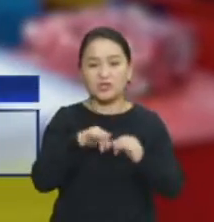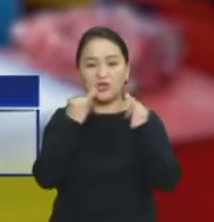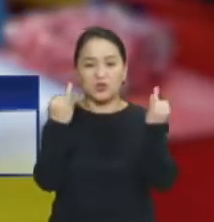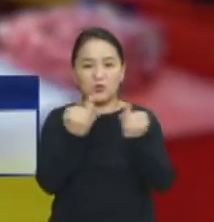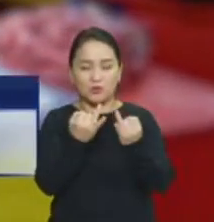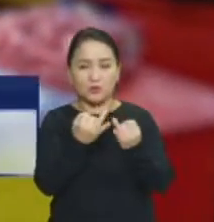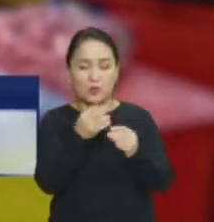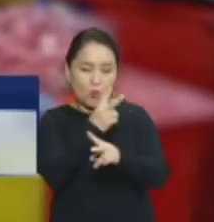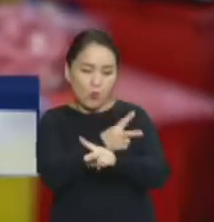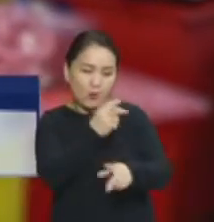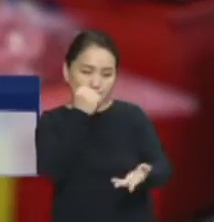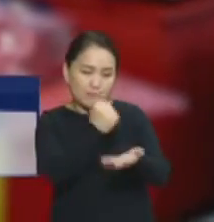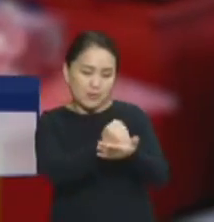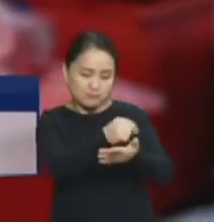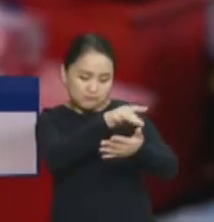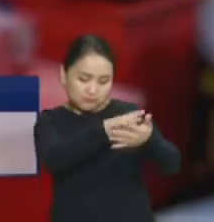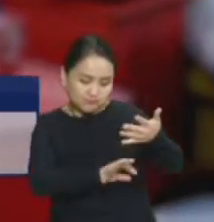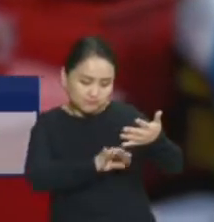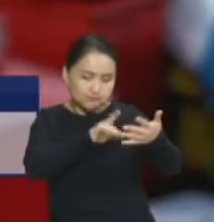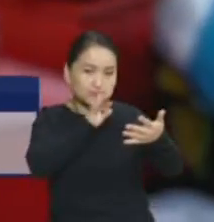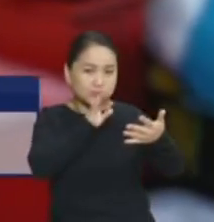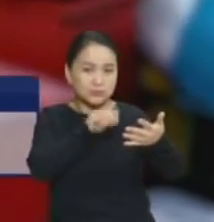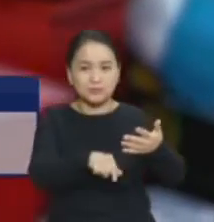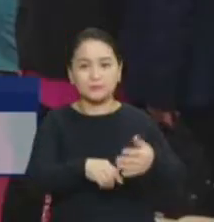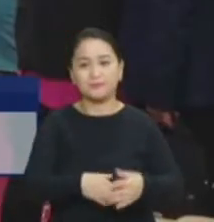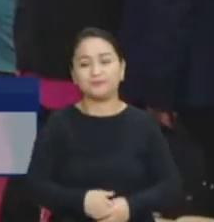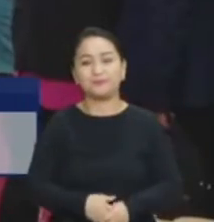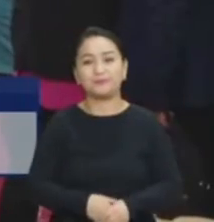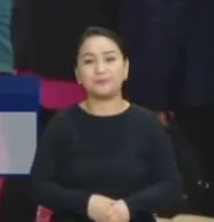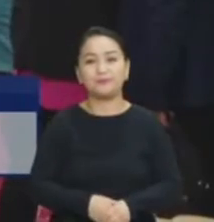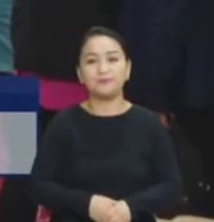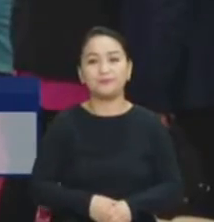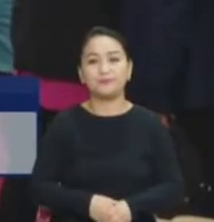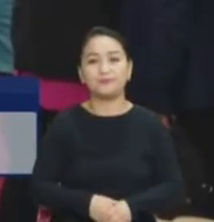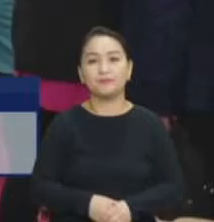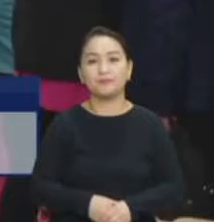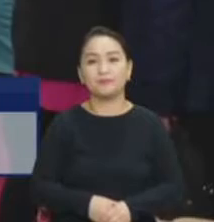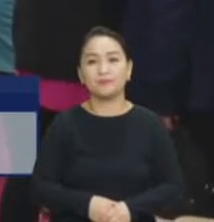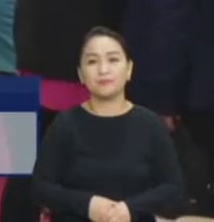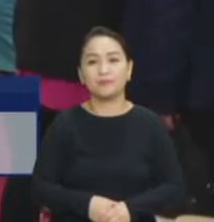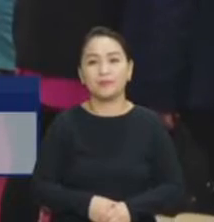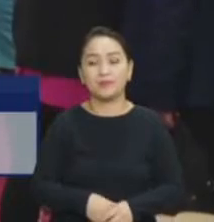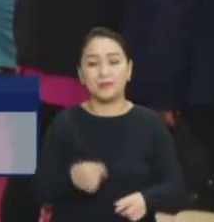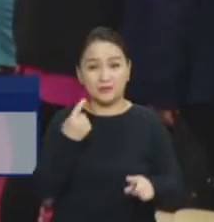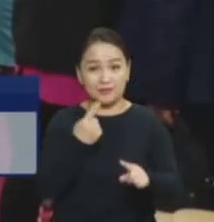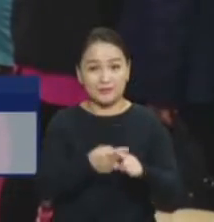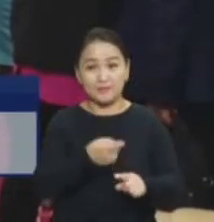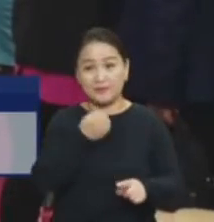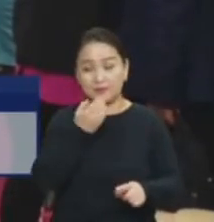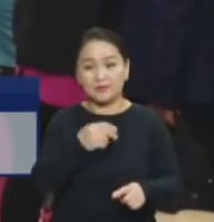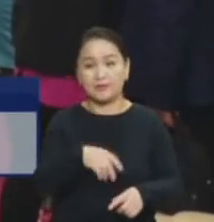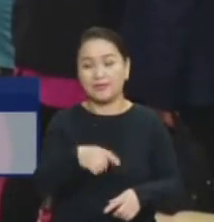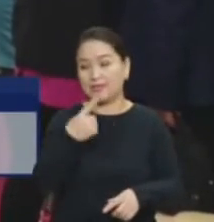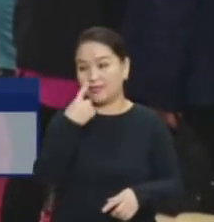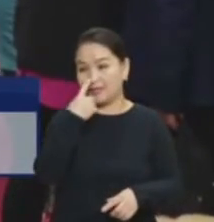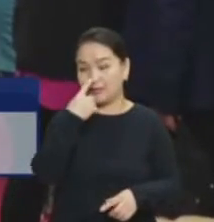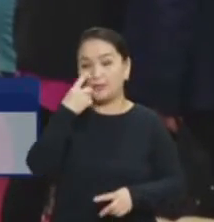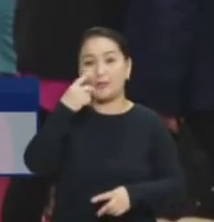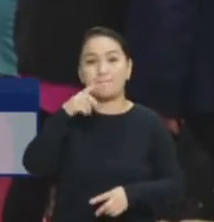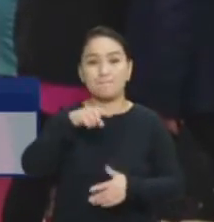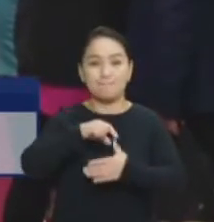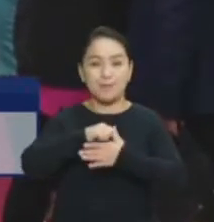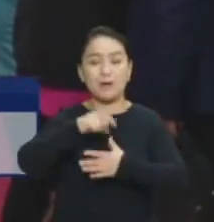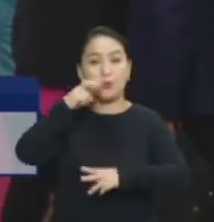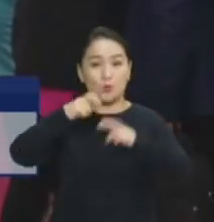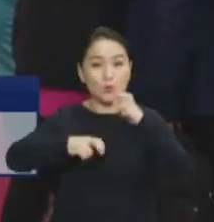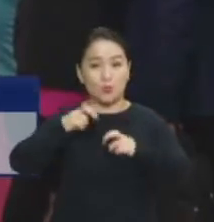хууль тогтоомжуудыг боловсруулж эхлэхэд байгааг дуулгаж байна. Энэ нэмэлт байгаа тэр 30 гаруй хятадын одоо болцоо махны